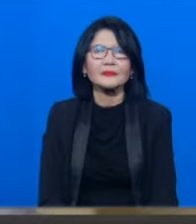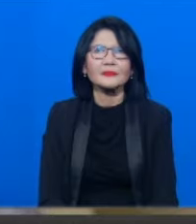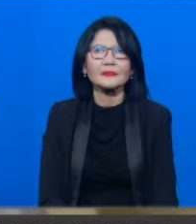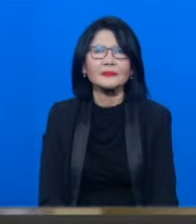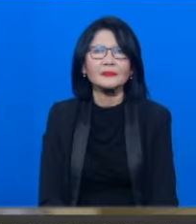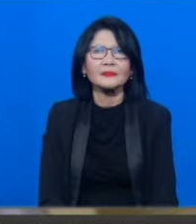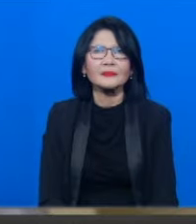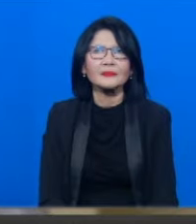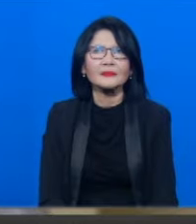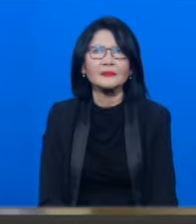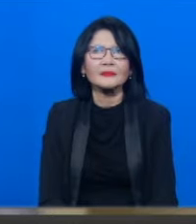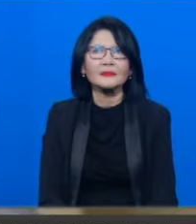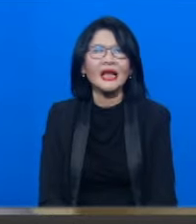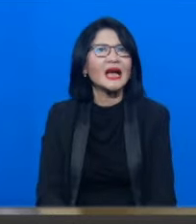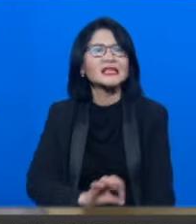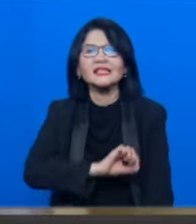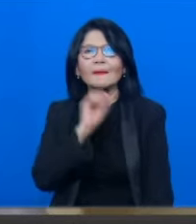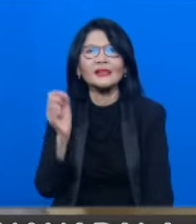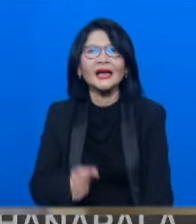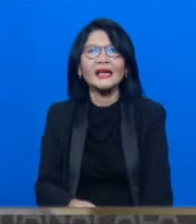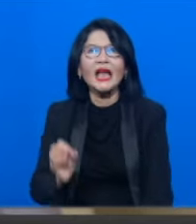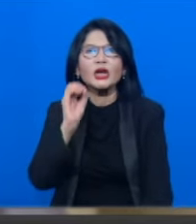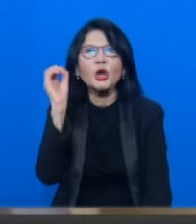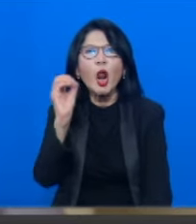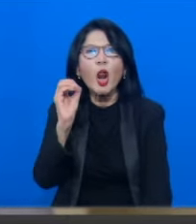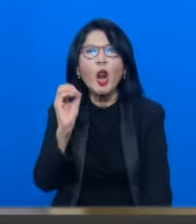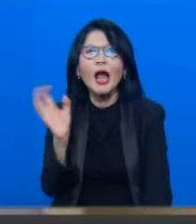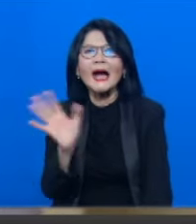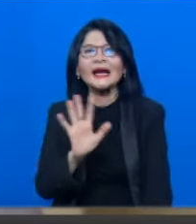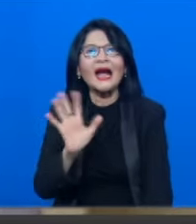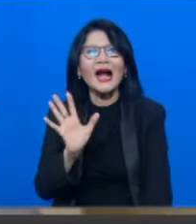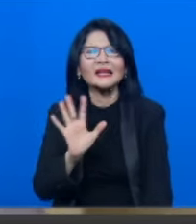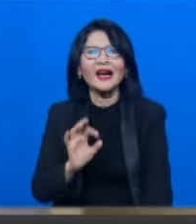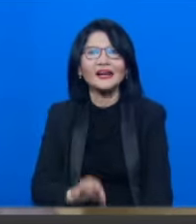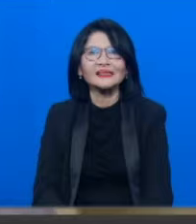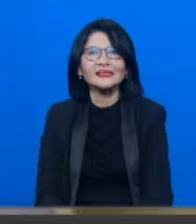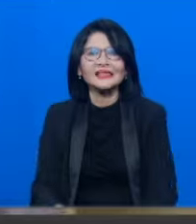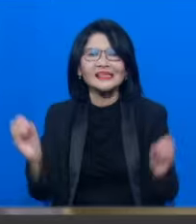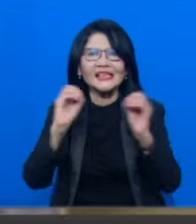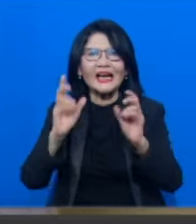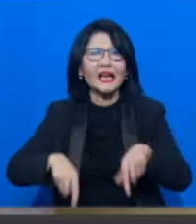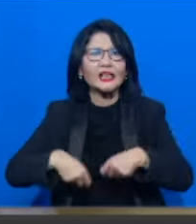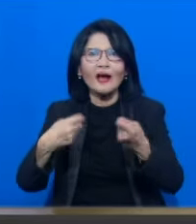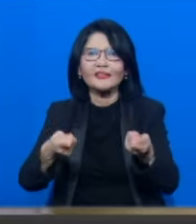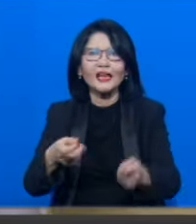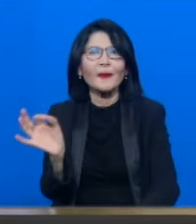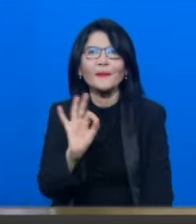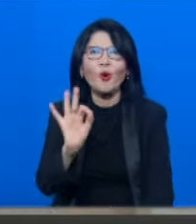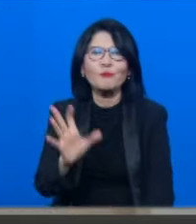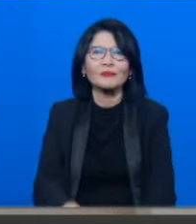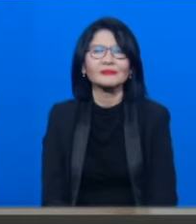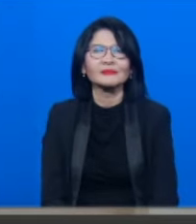Sama sekali nggak ada yang daftar, Pak? Sama sekali sampai saat ini. Sampai dimulainya masuk ajaran baru, belum ada yang